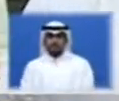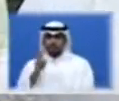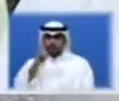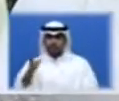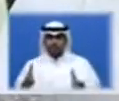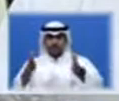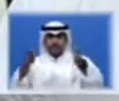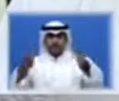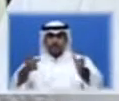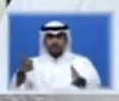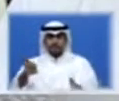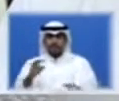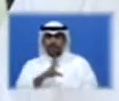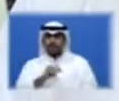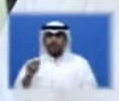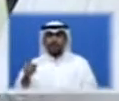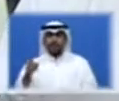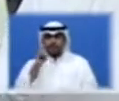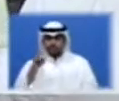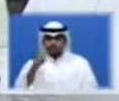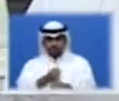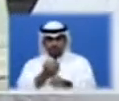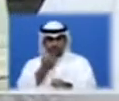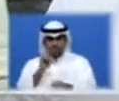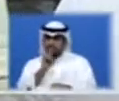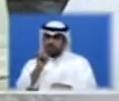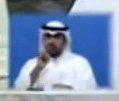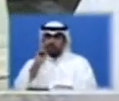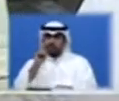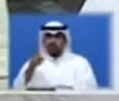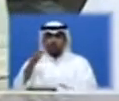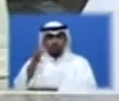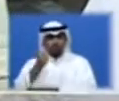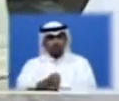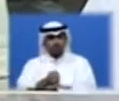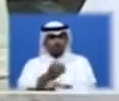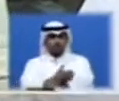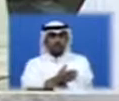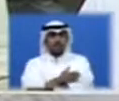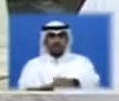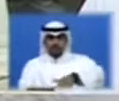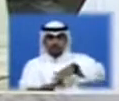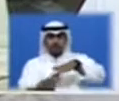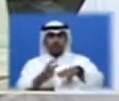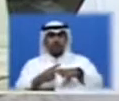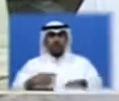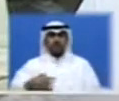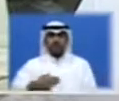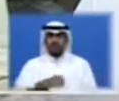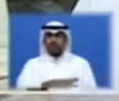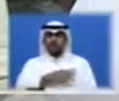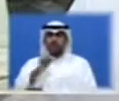من فراغ، ولكن أتى من خلال قرارات ومواقف كبيرة لسموه خلال